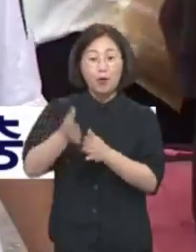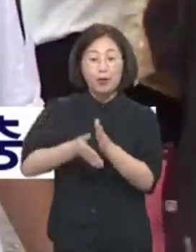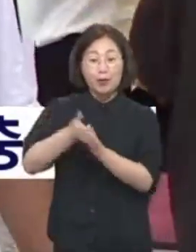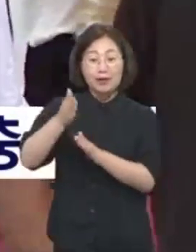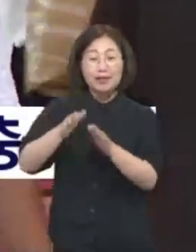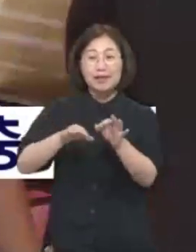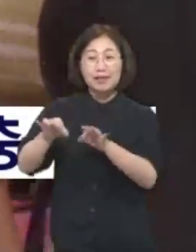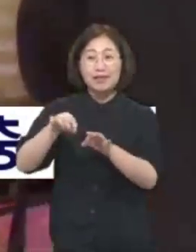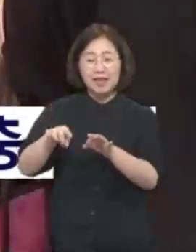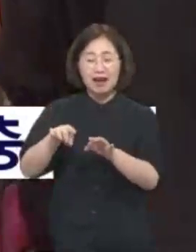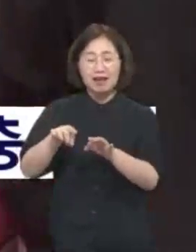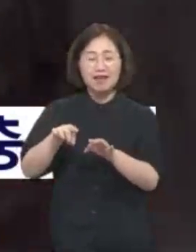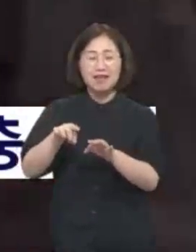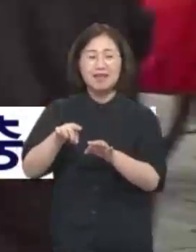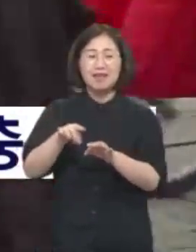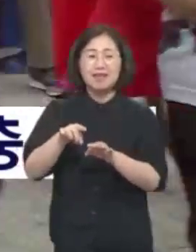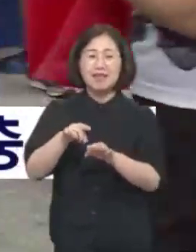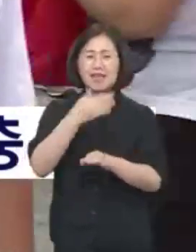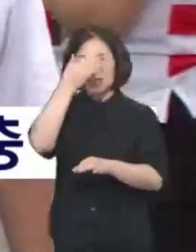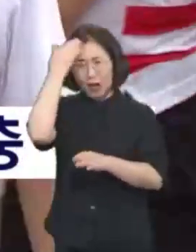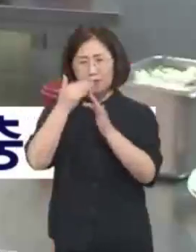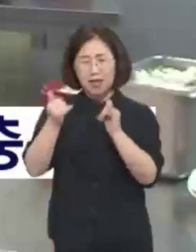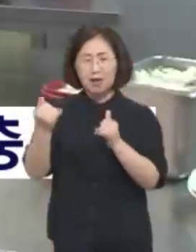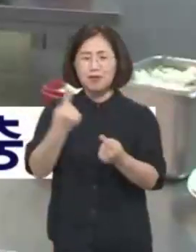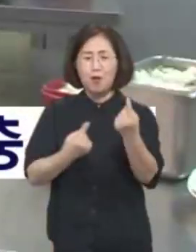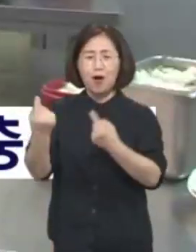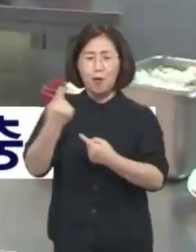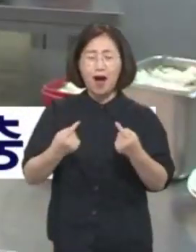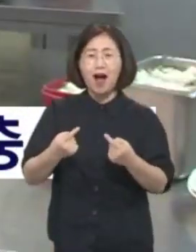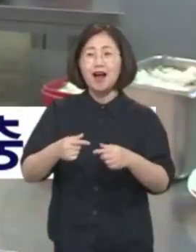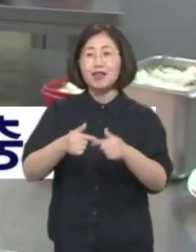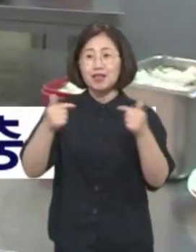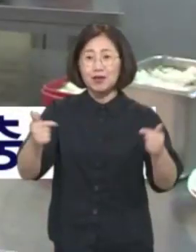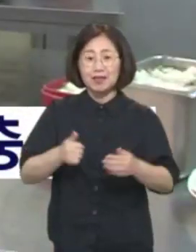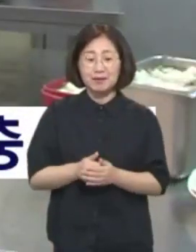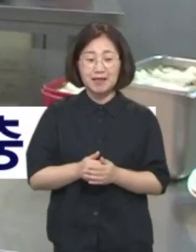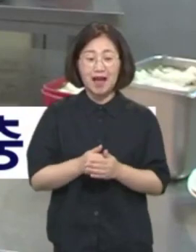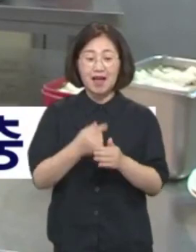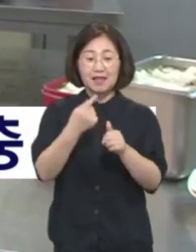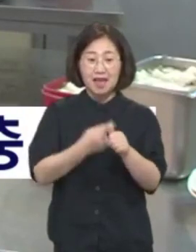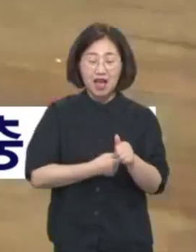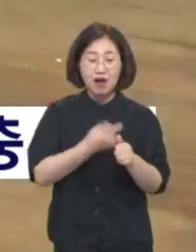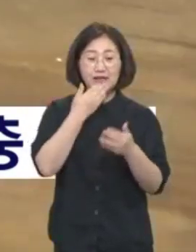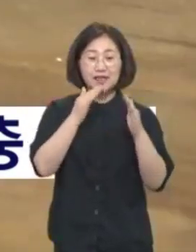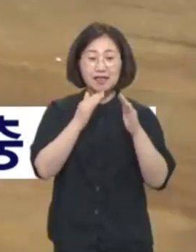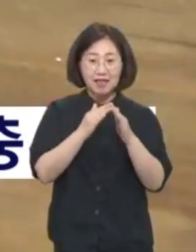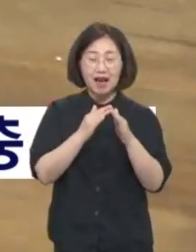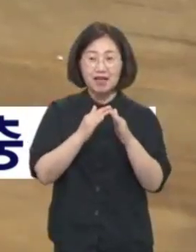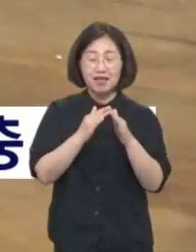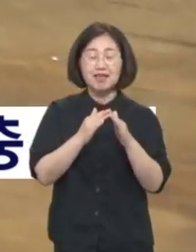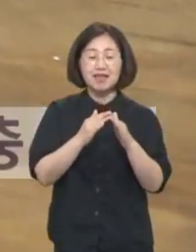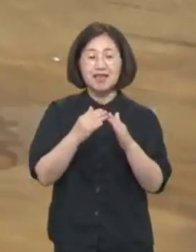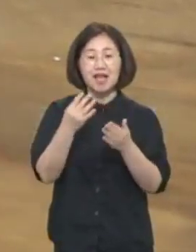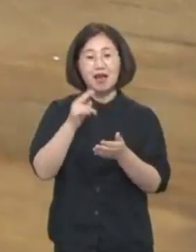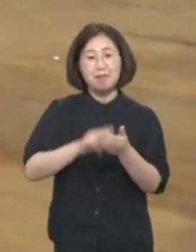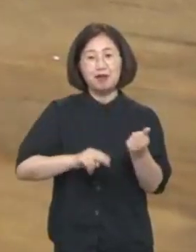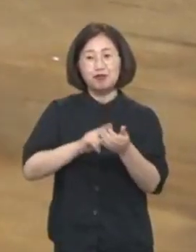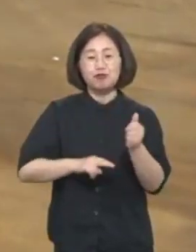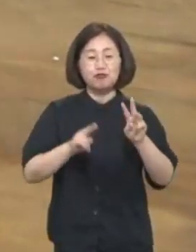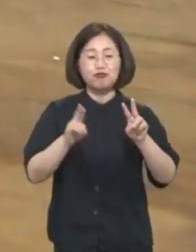젊은 층들의 유입과 소비도 크게 늘었습니다. 덕분에 이 식당의 매출도 지난 주말 동안 2배 넘게